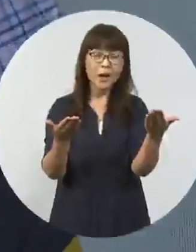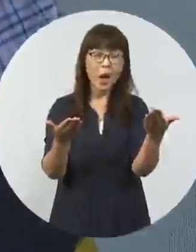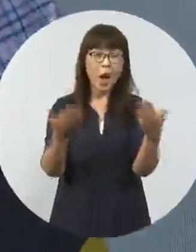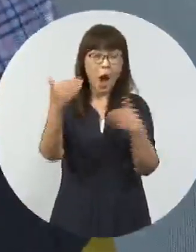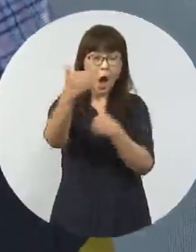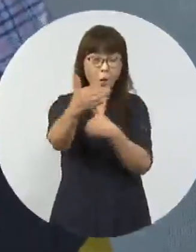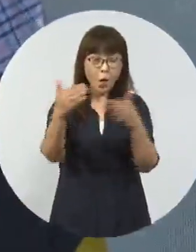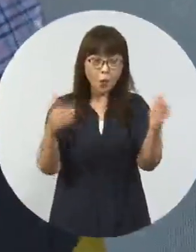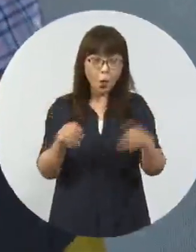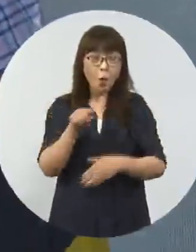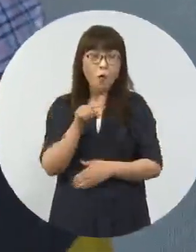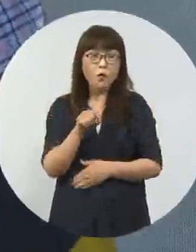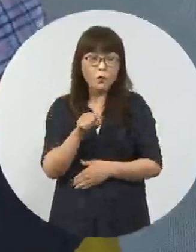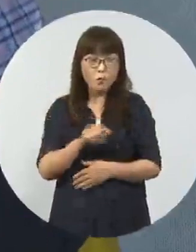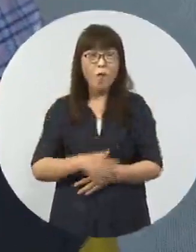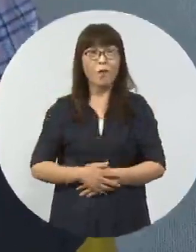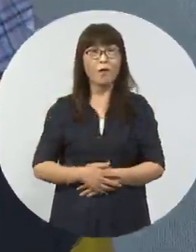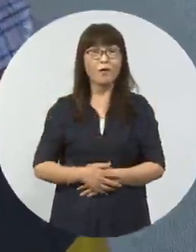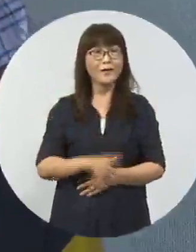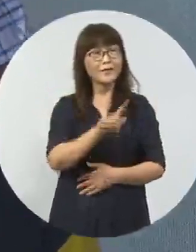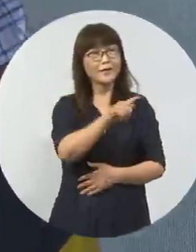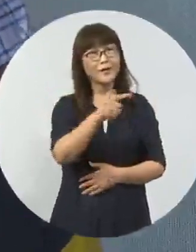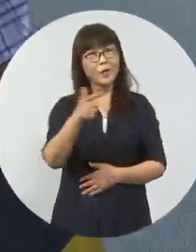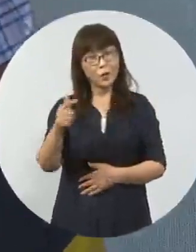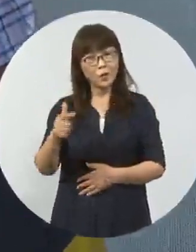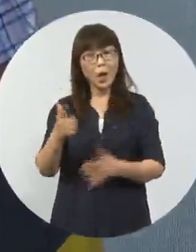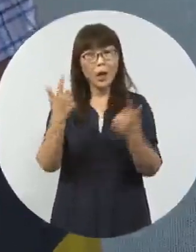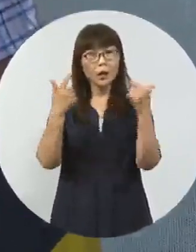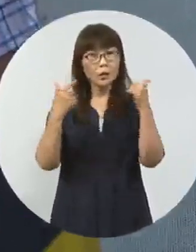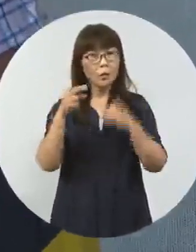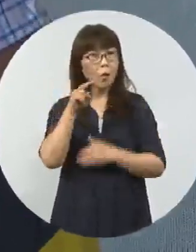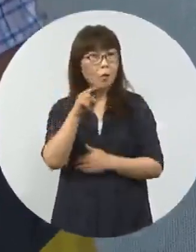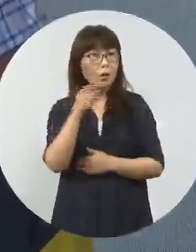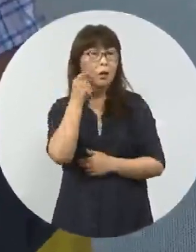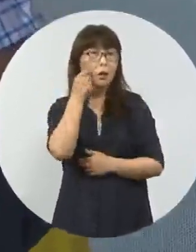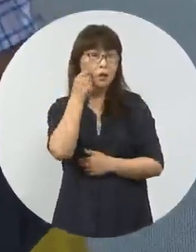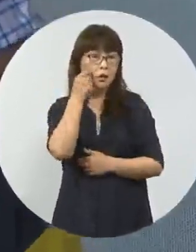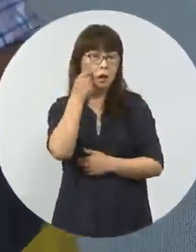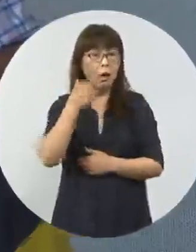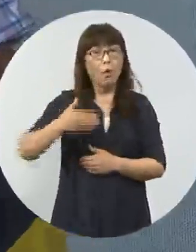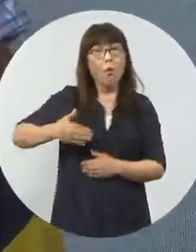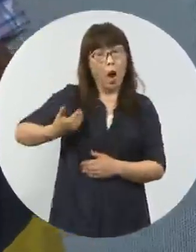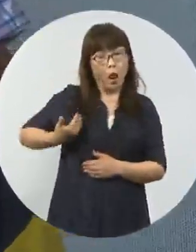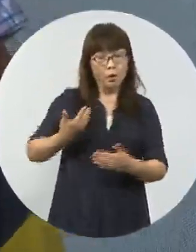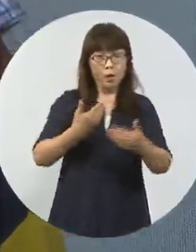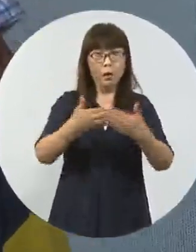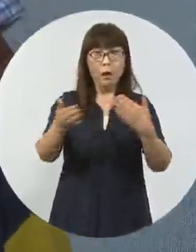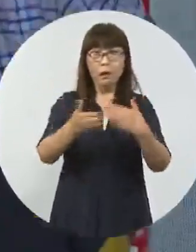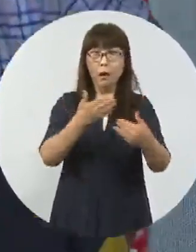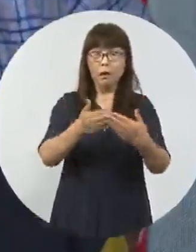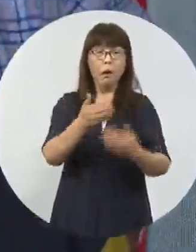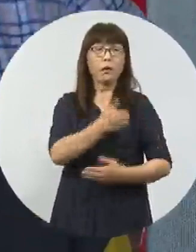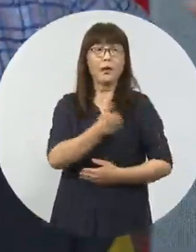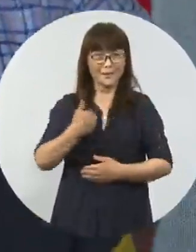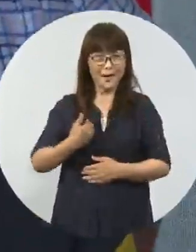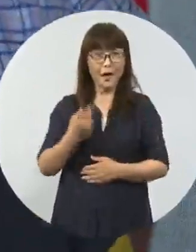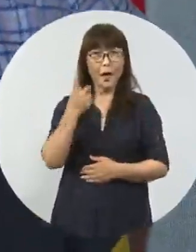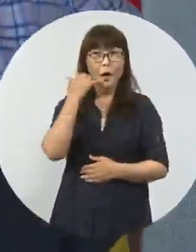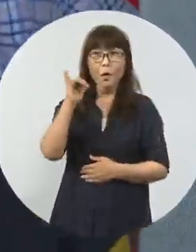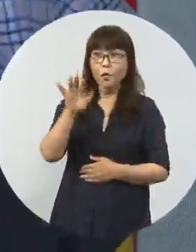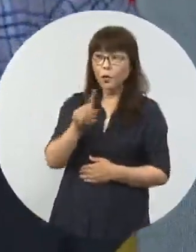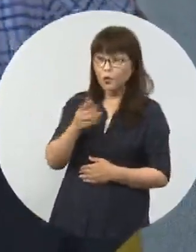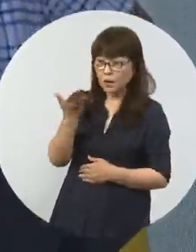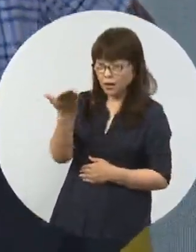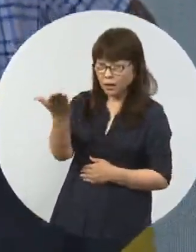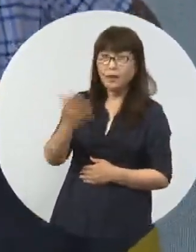ールもなんかいろんないつもじゃわからない経験ができて楽しかったです。 お父さんお母さんはいかがで